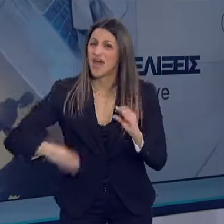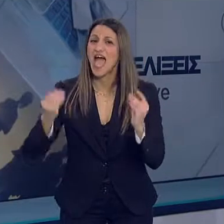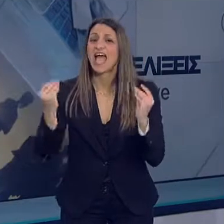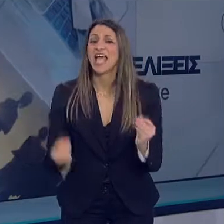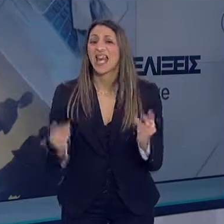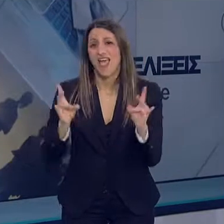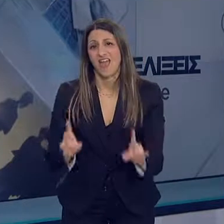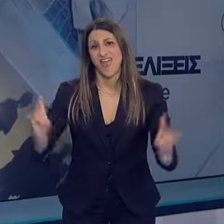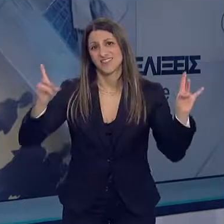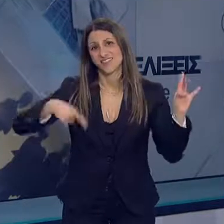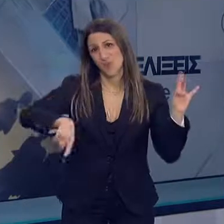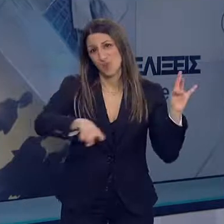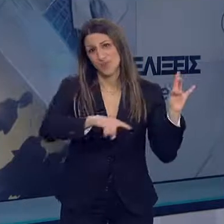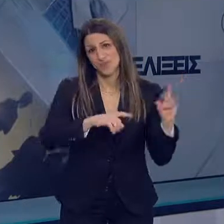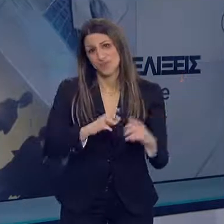Ανάσταση σε όλους.